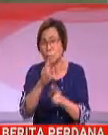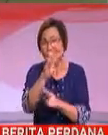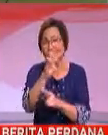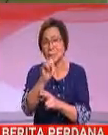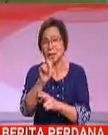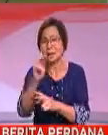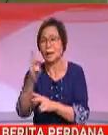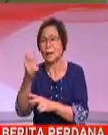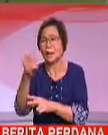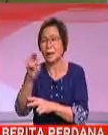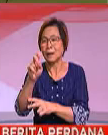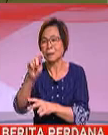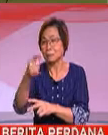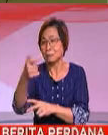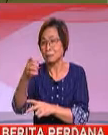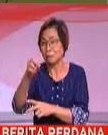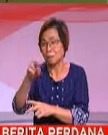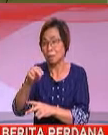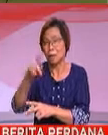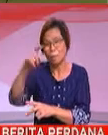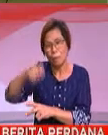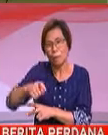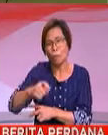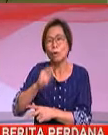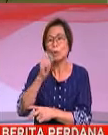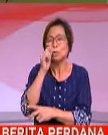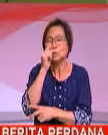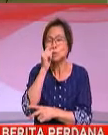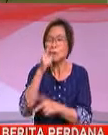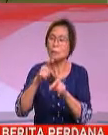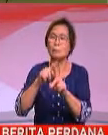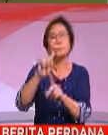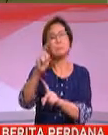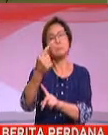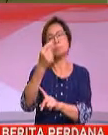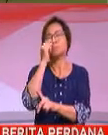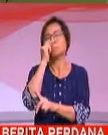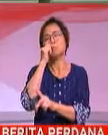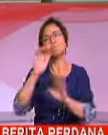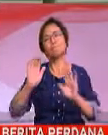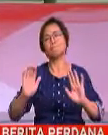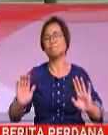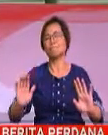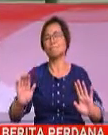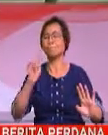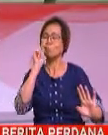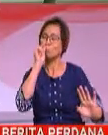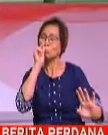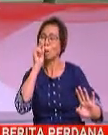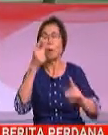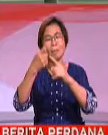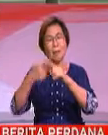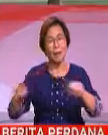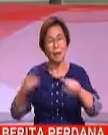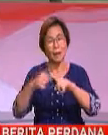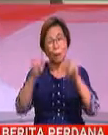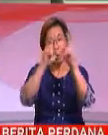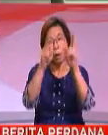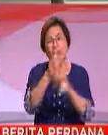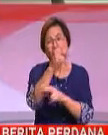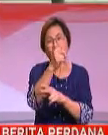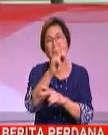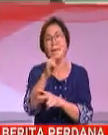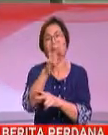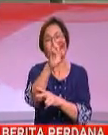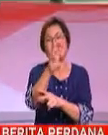antigen ni hanya memerlukan swab daripada nasopharyngeal sahaja. Berbeza dengan ujian RTK